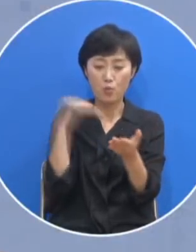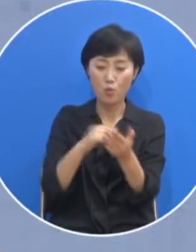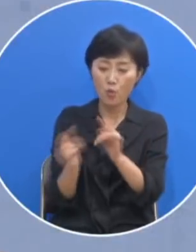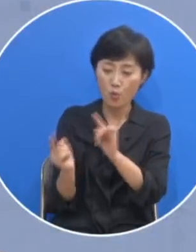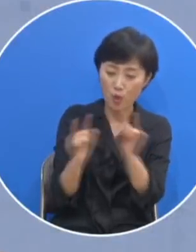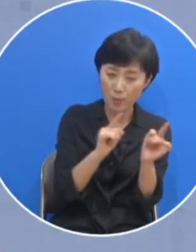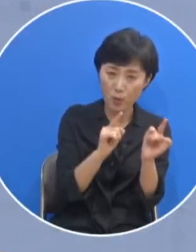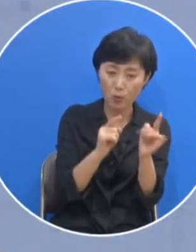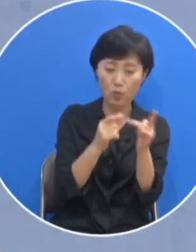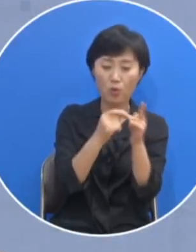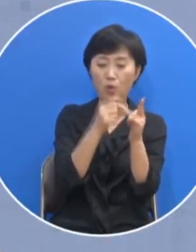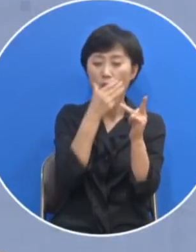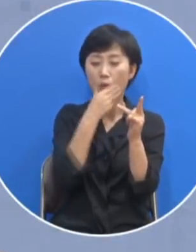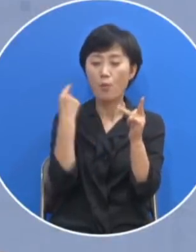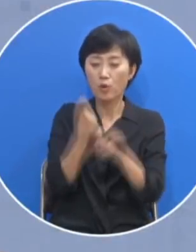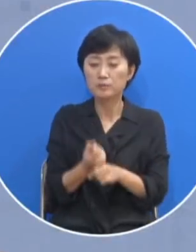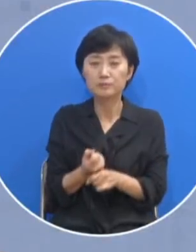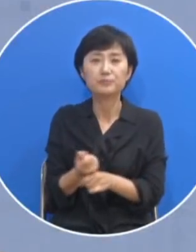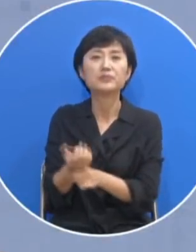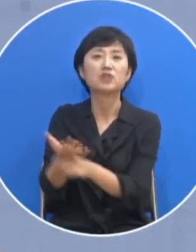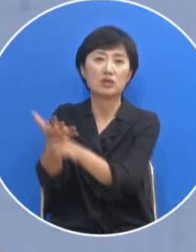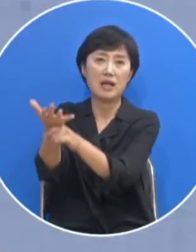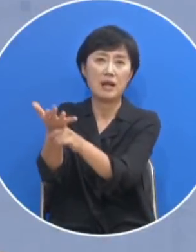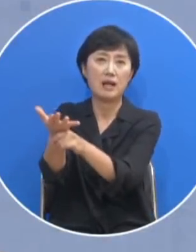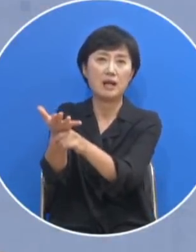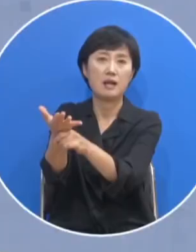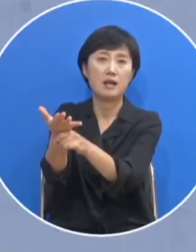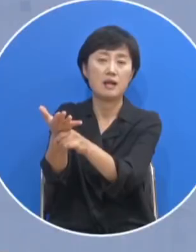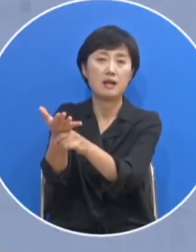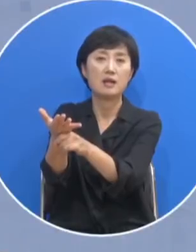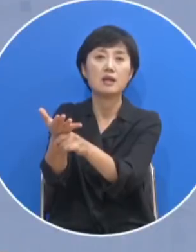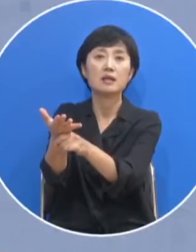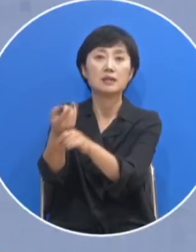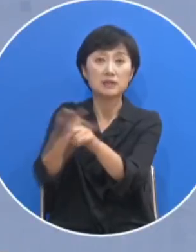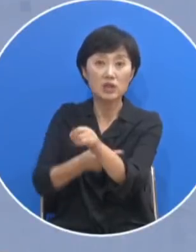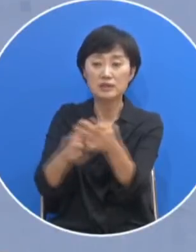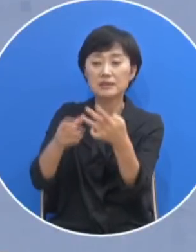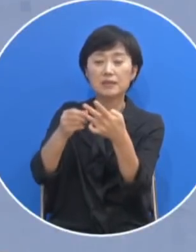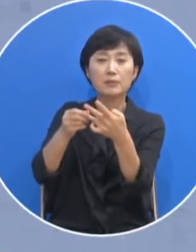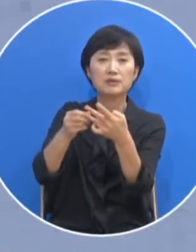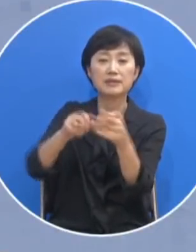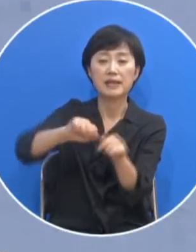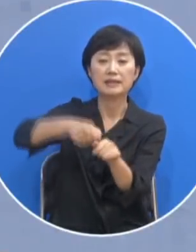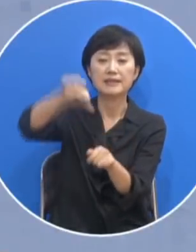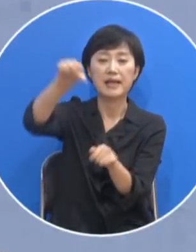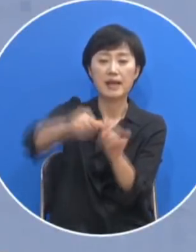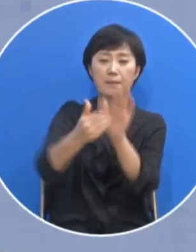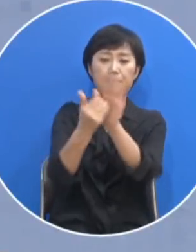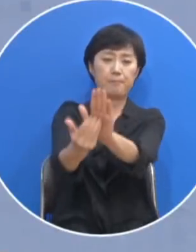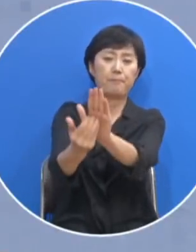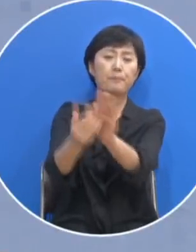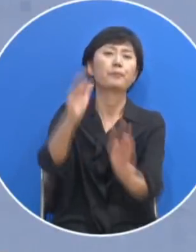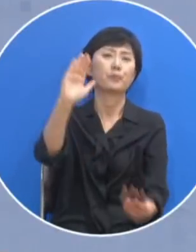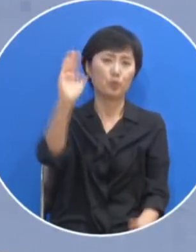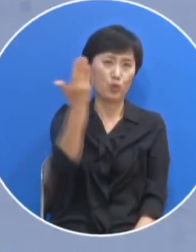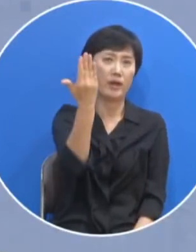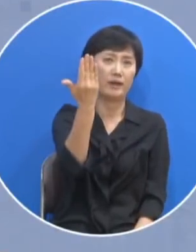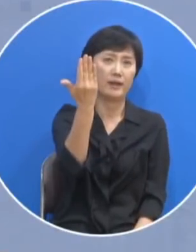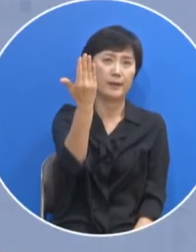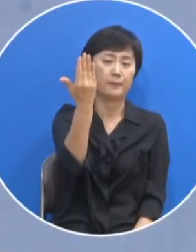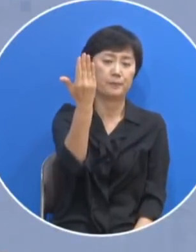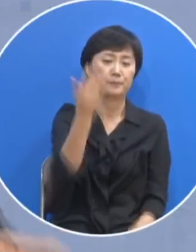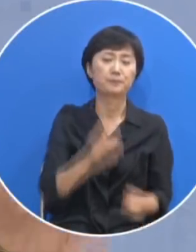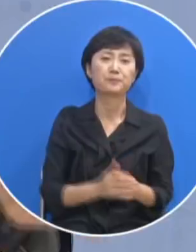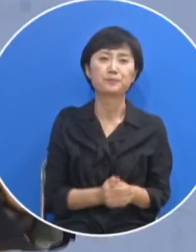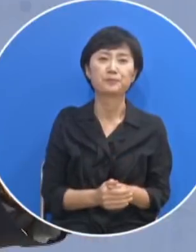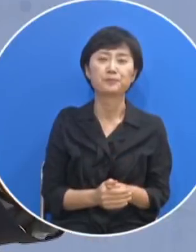뭡니까 못해서 ota 죄악을 먹는거 post oo 10만원 놀라운 일입니까 하우리 볼 거 보면 새